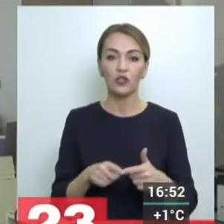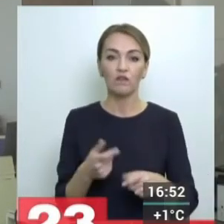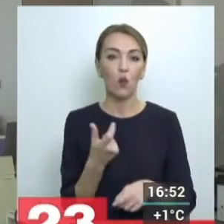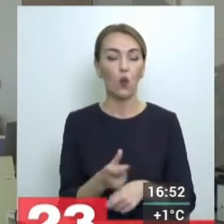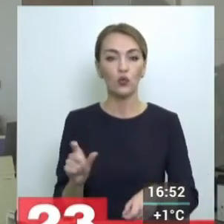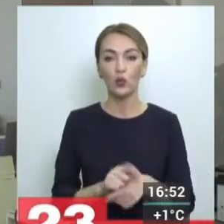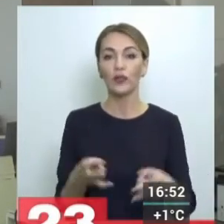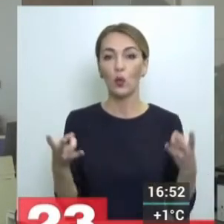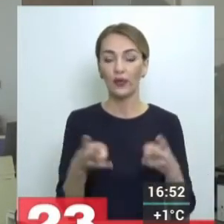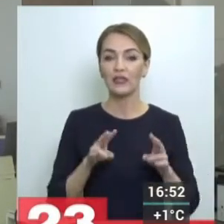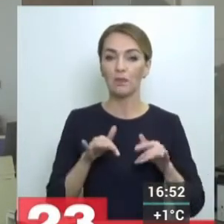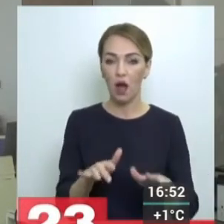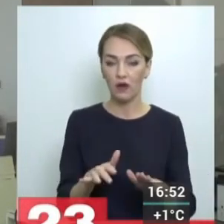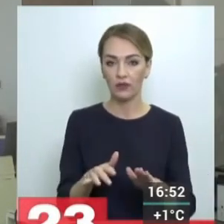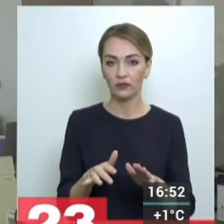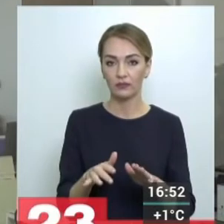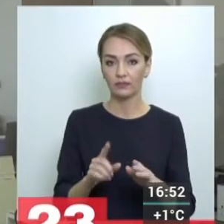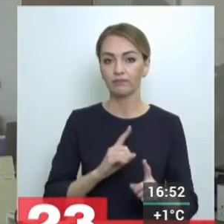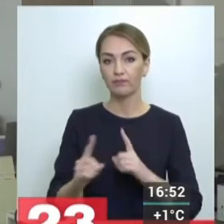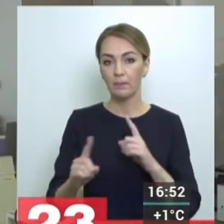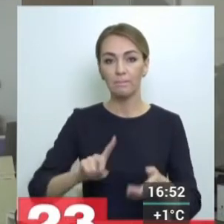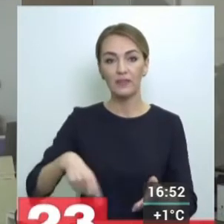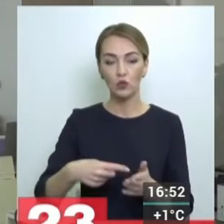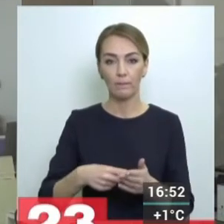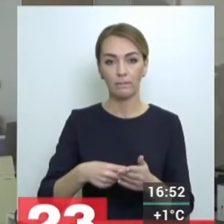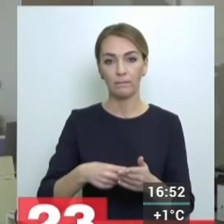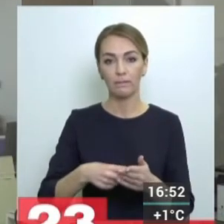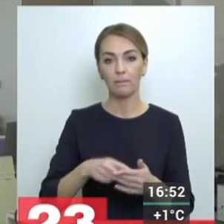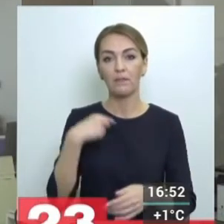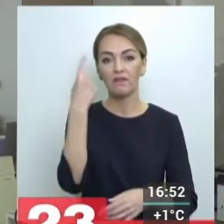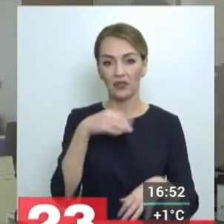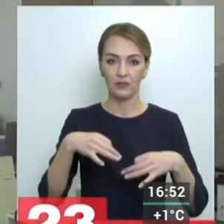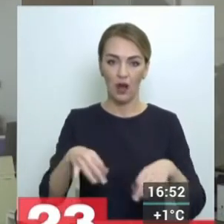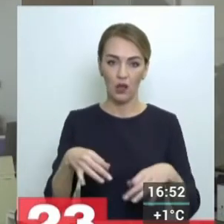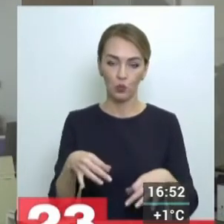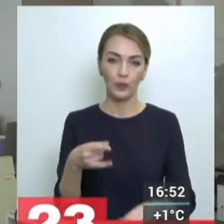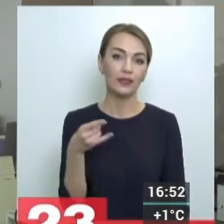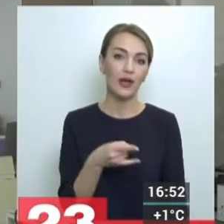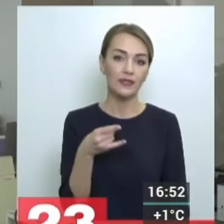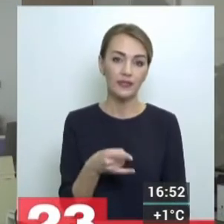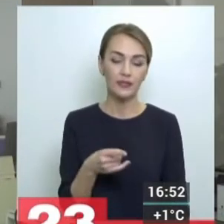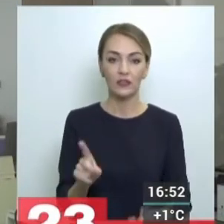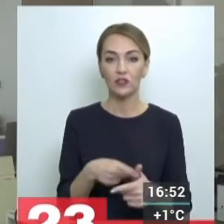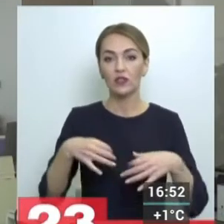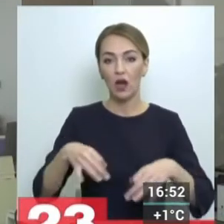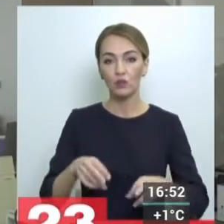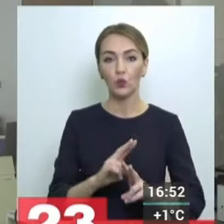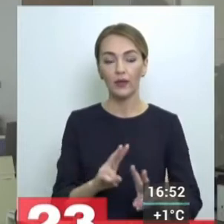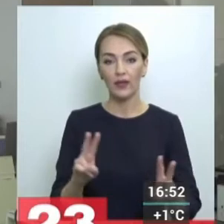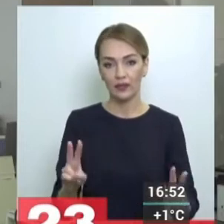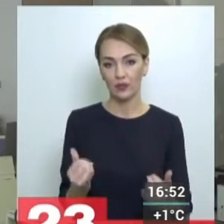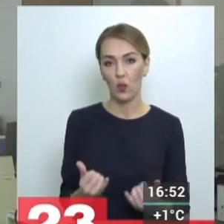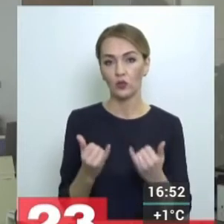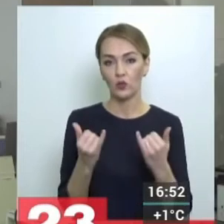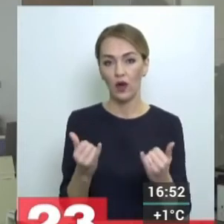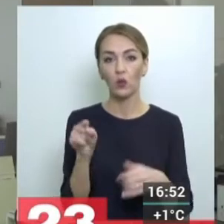гостро необхідних справах, пересуваються містом приватним транспортом, таксі чи транспортом, який